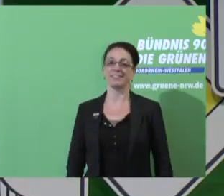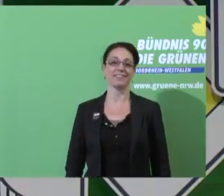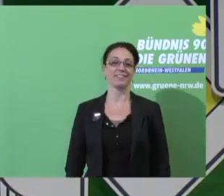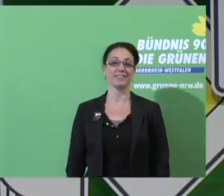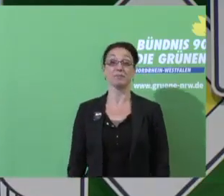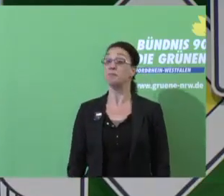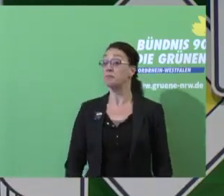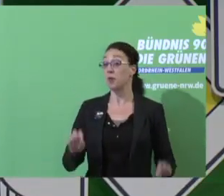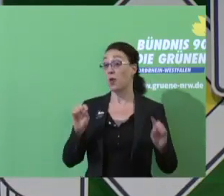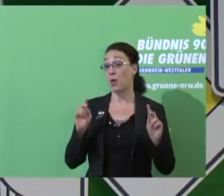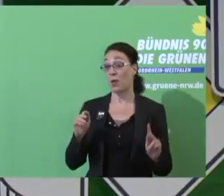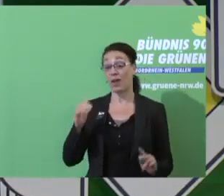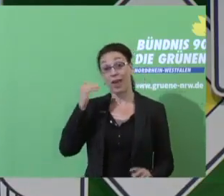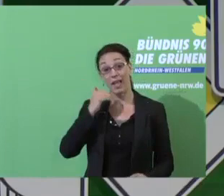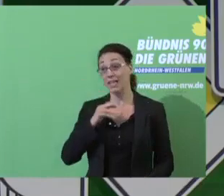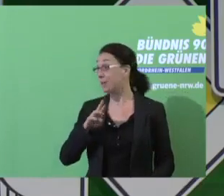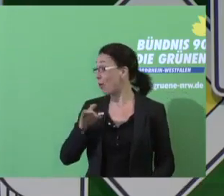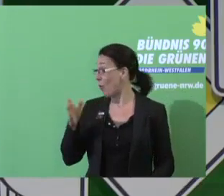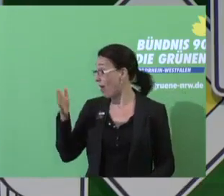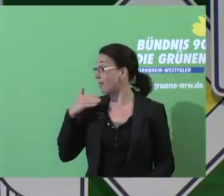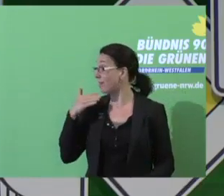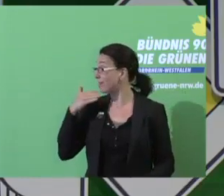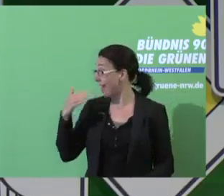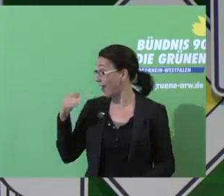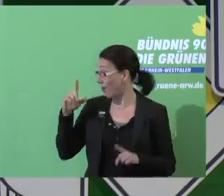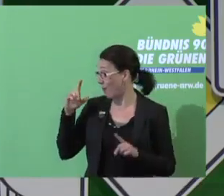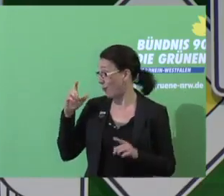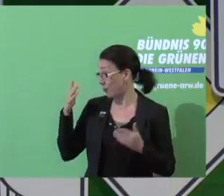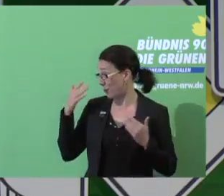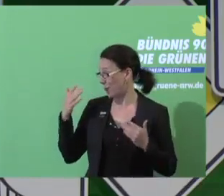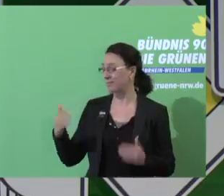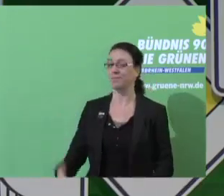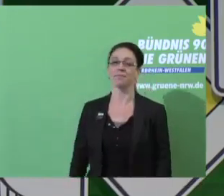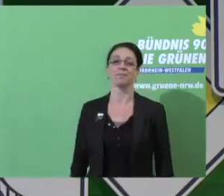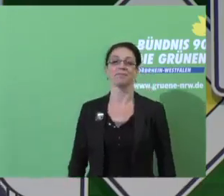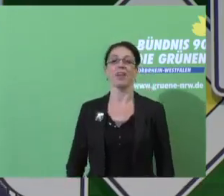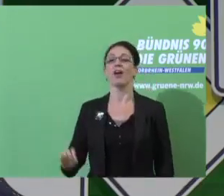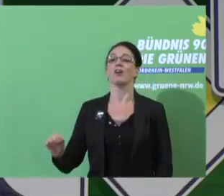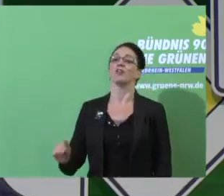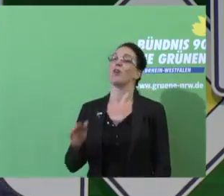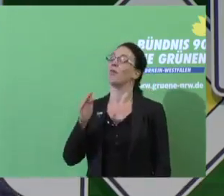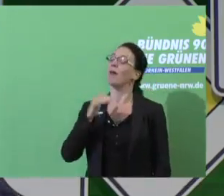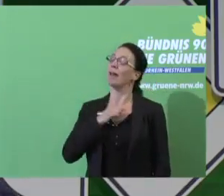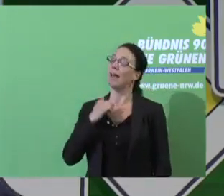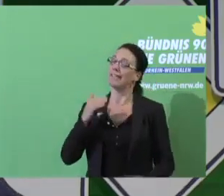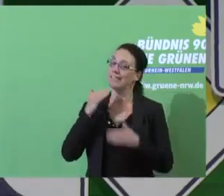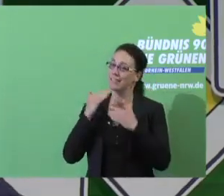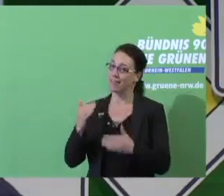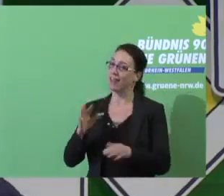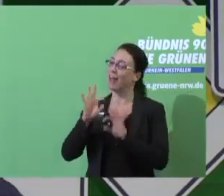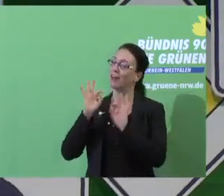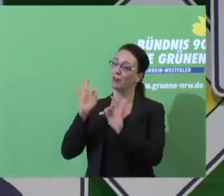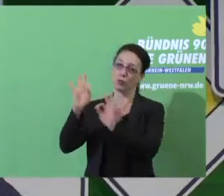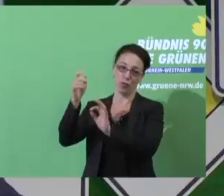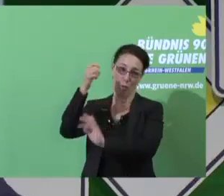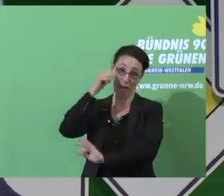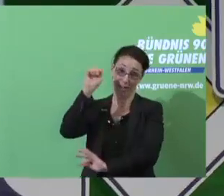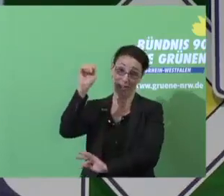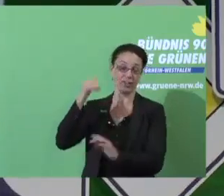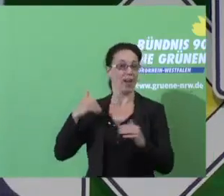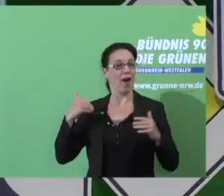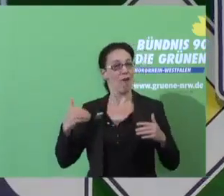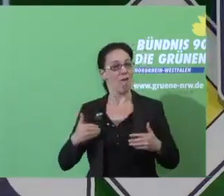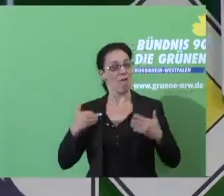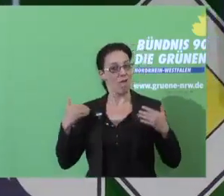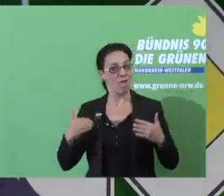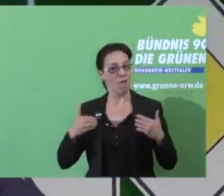Okay, danke lieber Roland fürs Foto. Nochmal herzlichen Dank. Alles Gute nach Berlin und wir freuen uns darauf, dass wir mit richtig